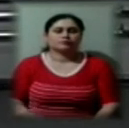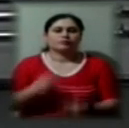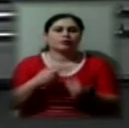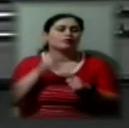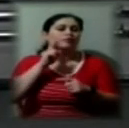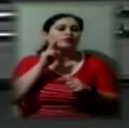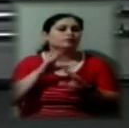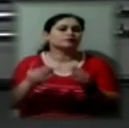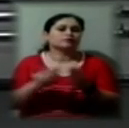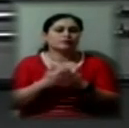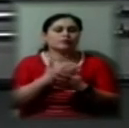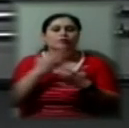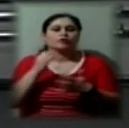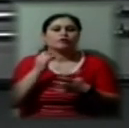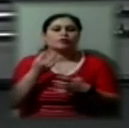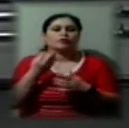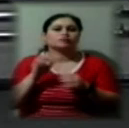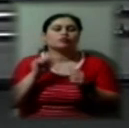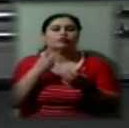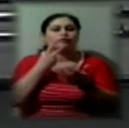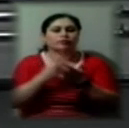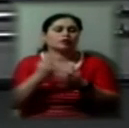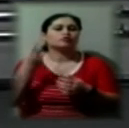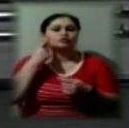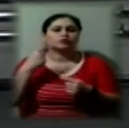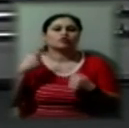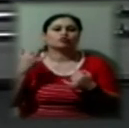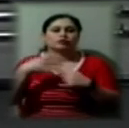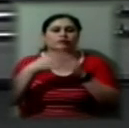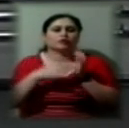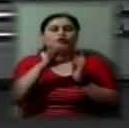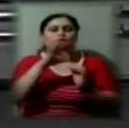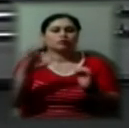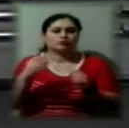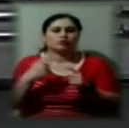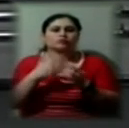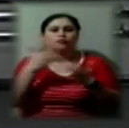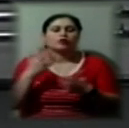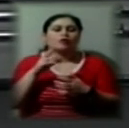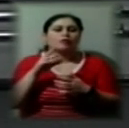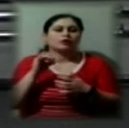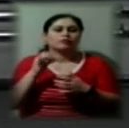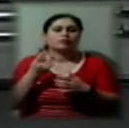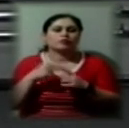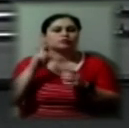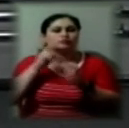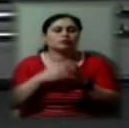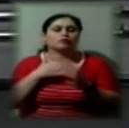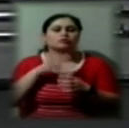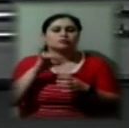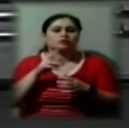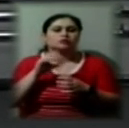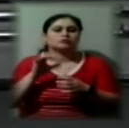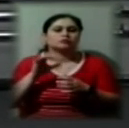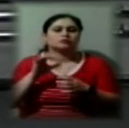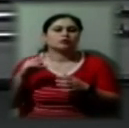Більше інформації ви побачите і почуєте вже о 19-й годині. Більше оперативної інформації дізнаватися на нашому сайті Суспільне медіа та